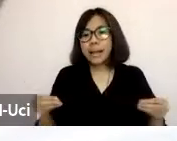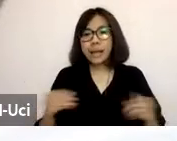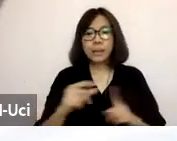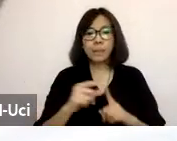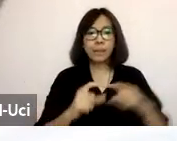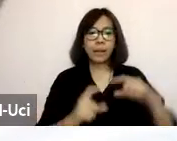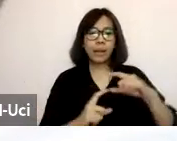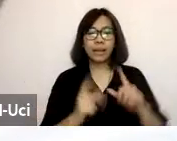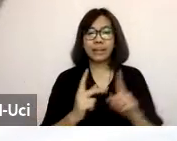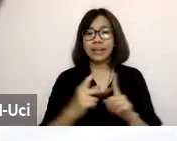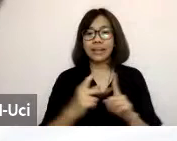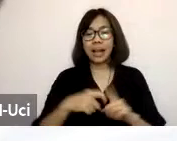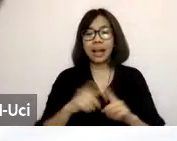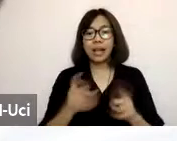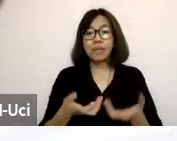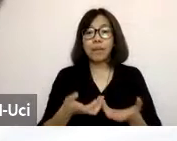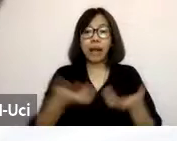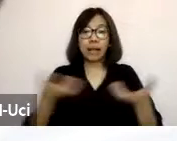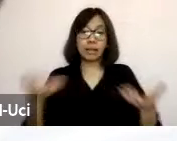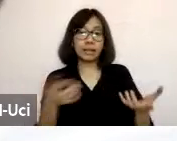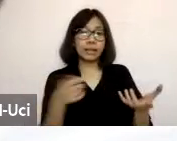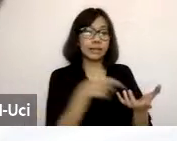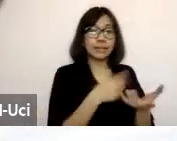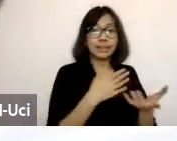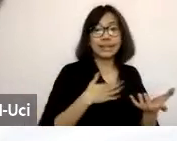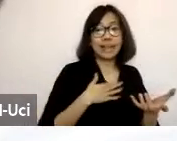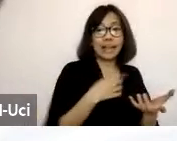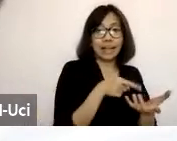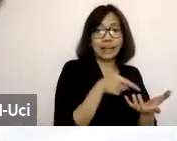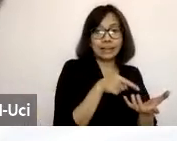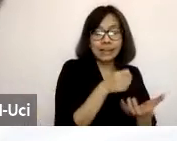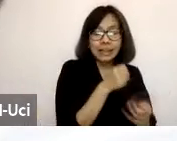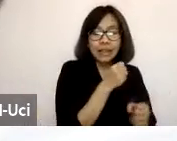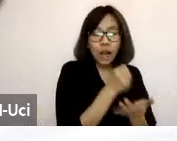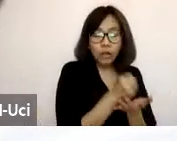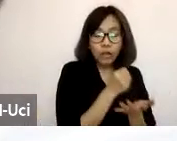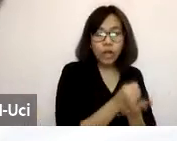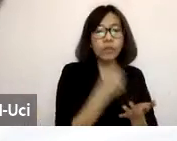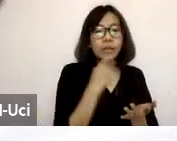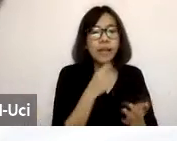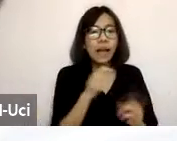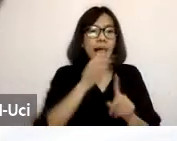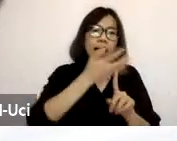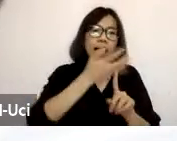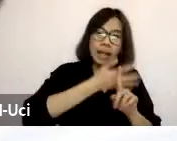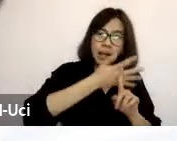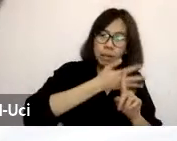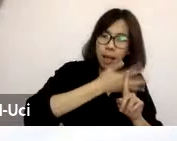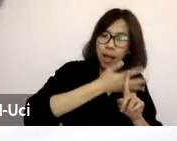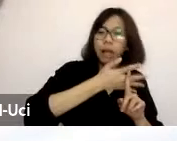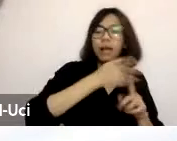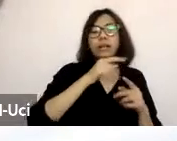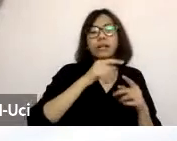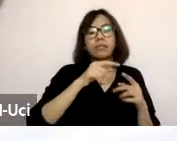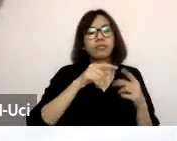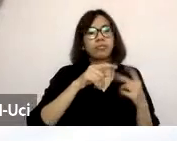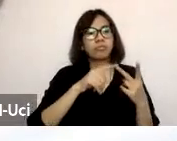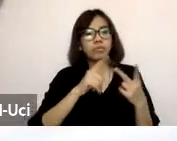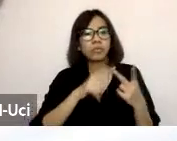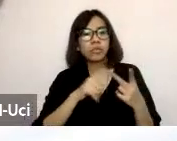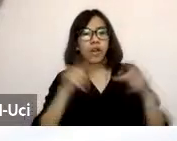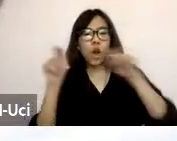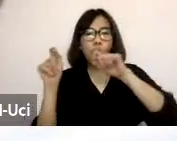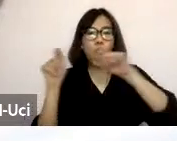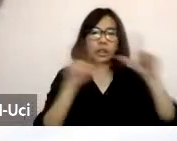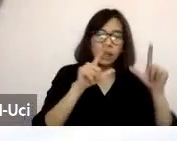dibagi menjadi dua Saya sendiri akan menyampaikan masalah latar belakang dan juga